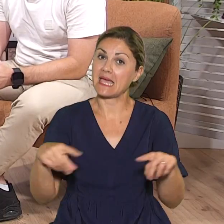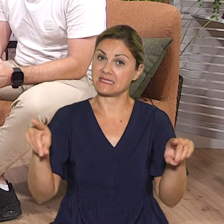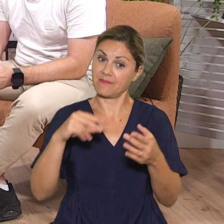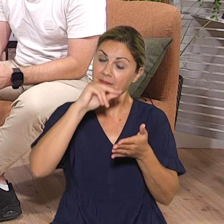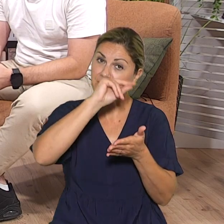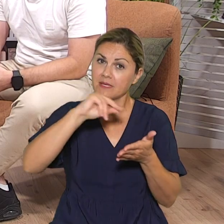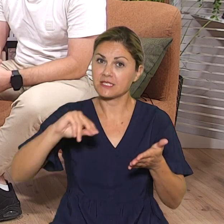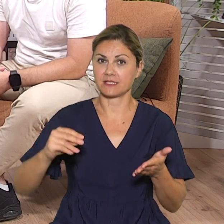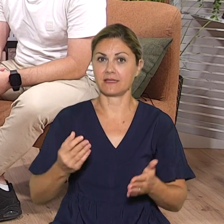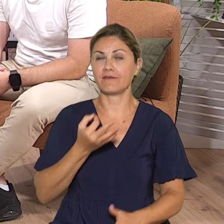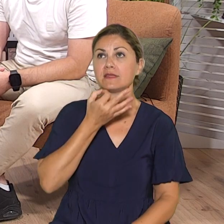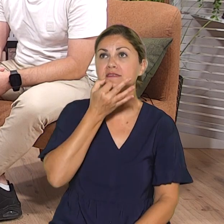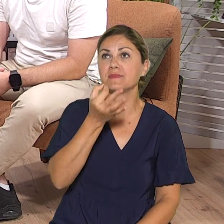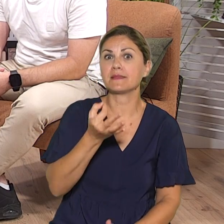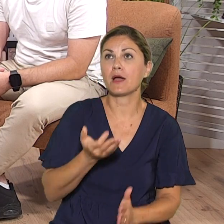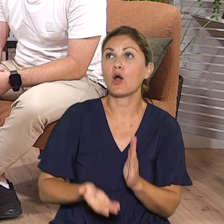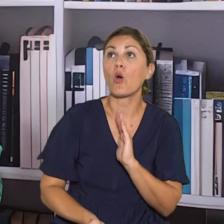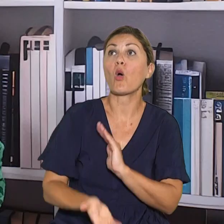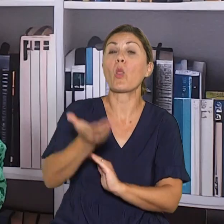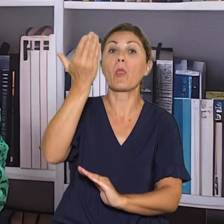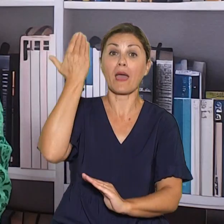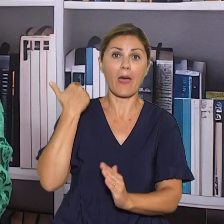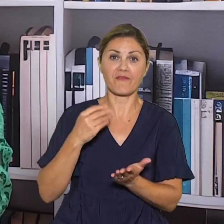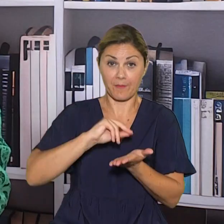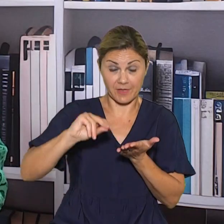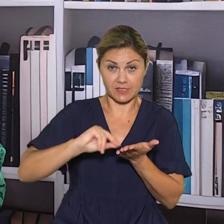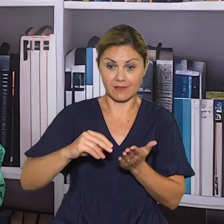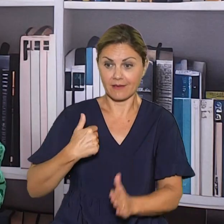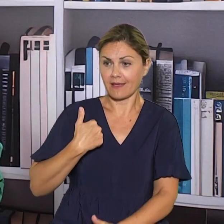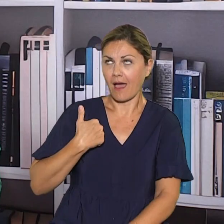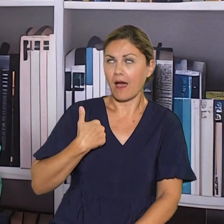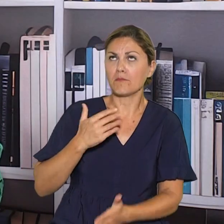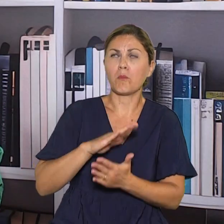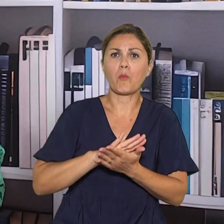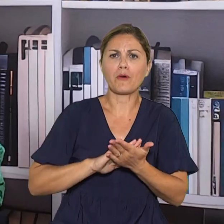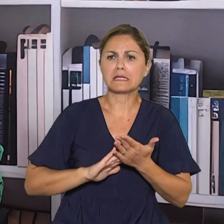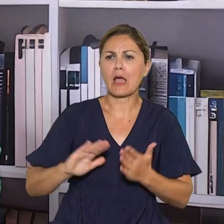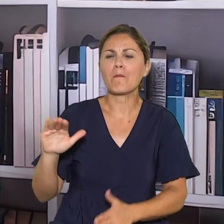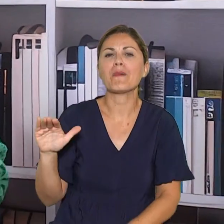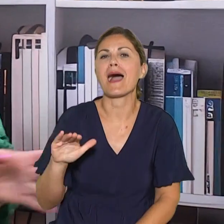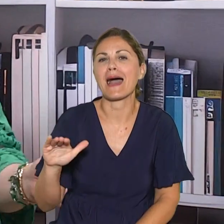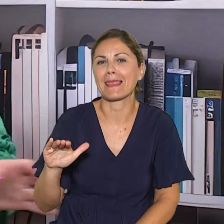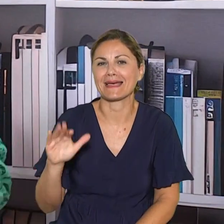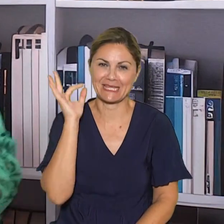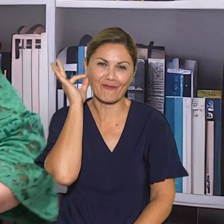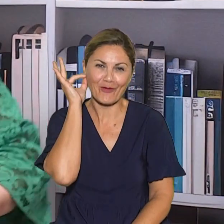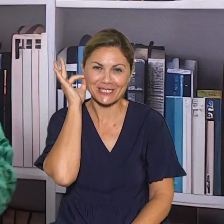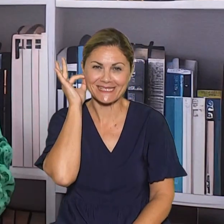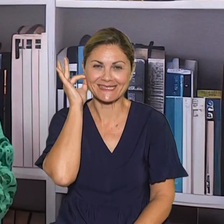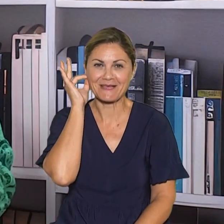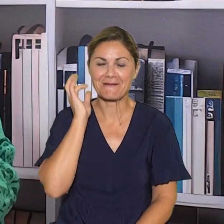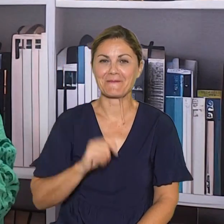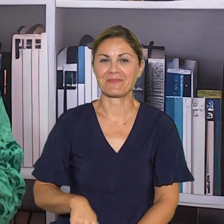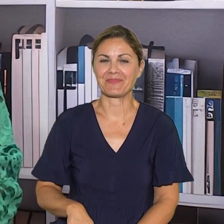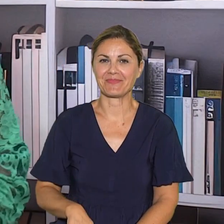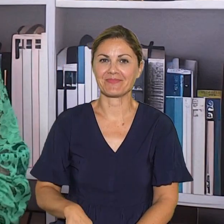se počeli baviti pjesništvom? Počela sam se baviti još kada sam bila dijete. To me